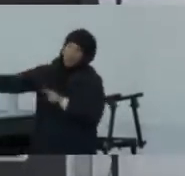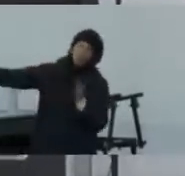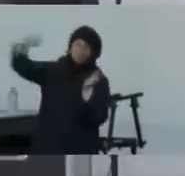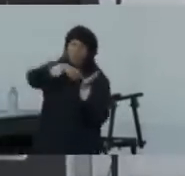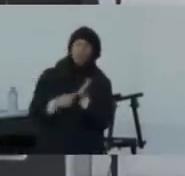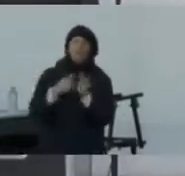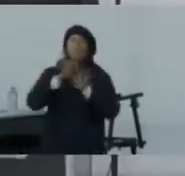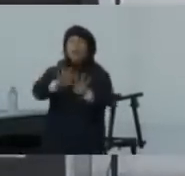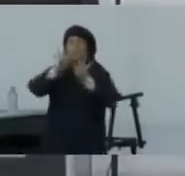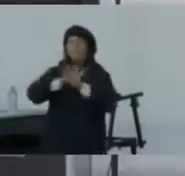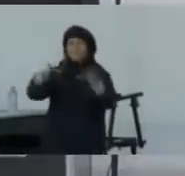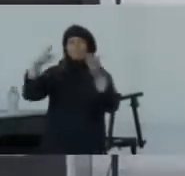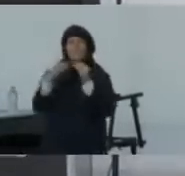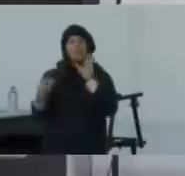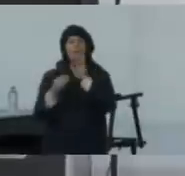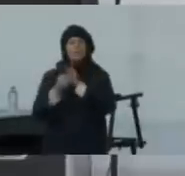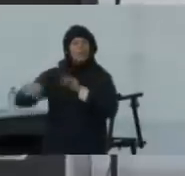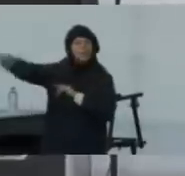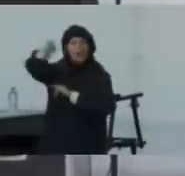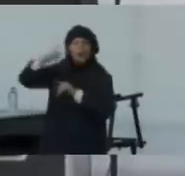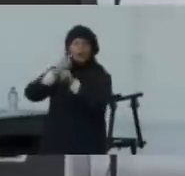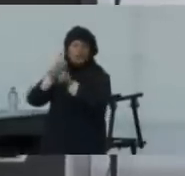che vengano qui.